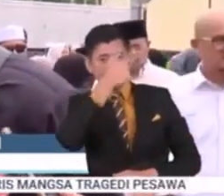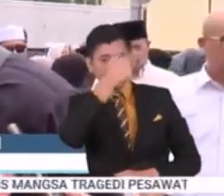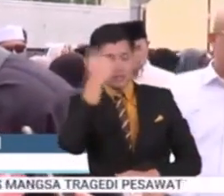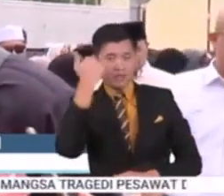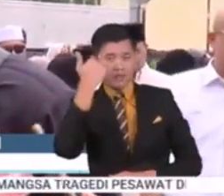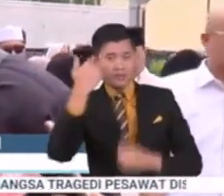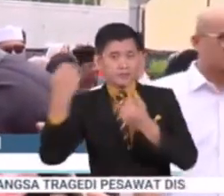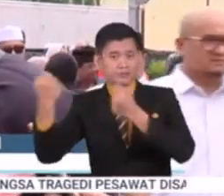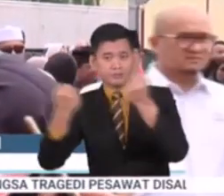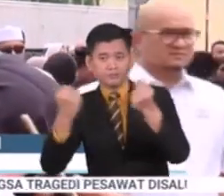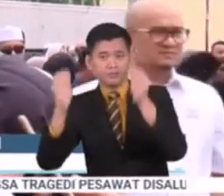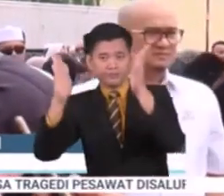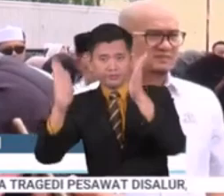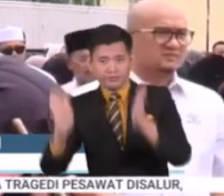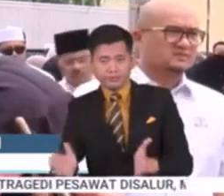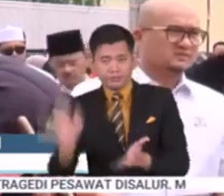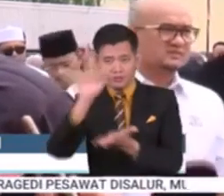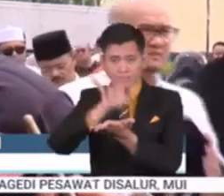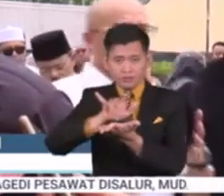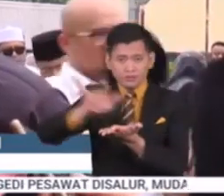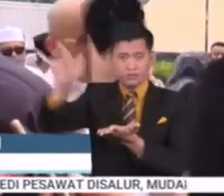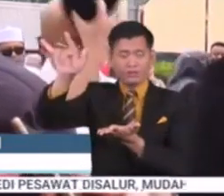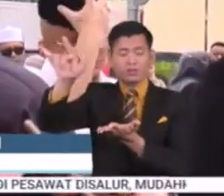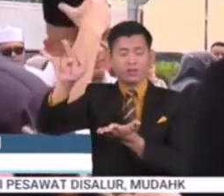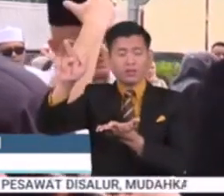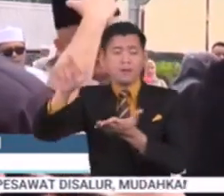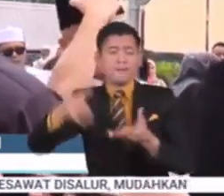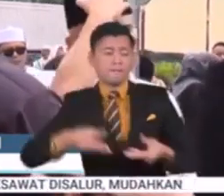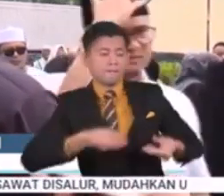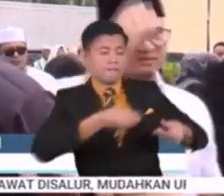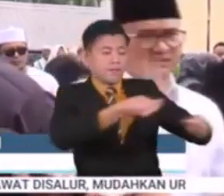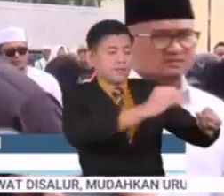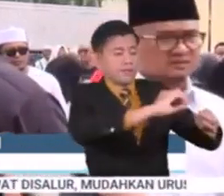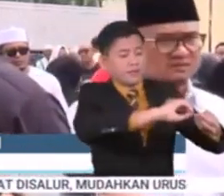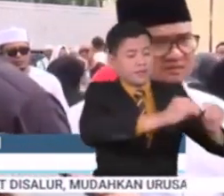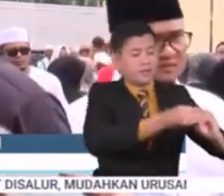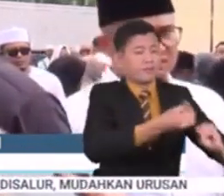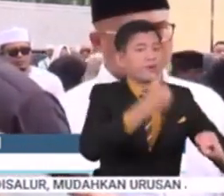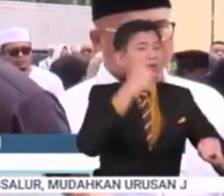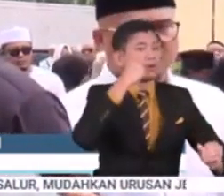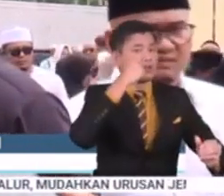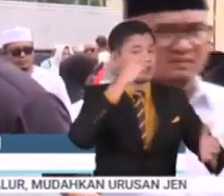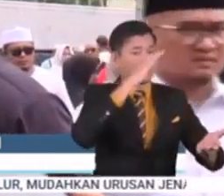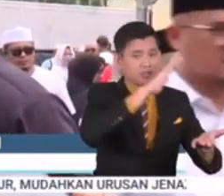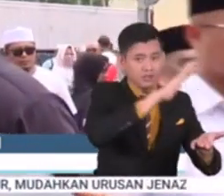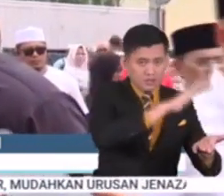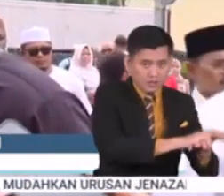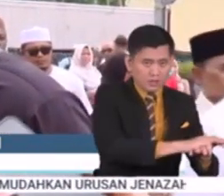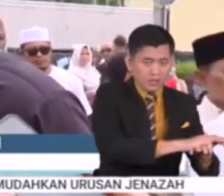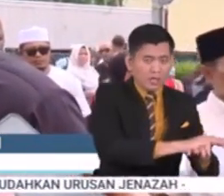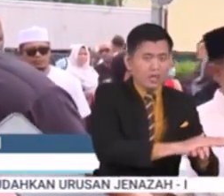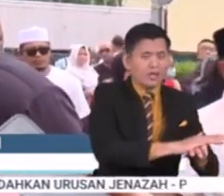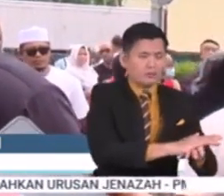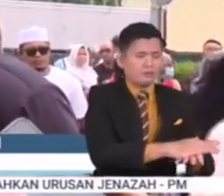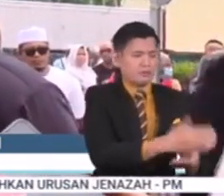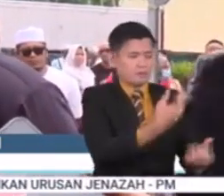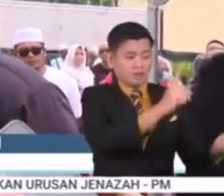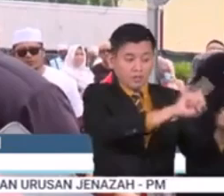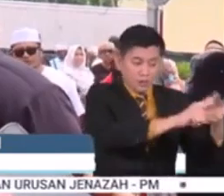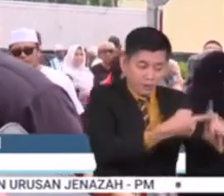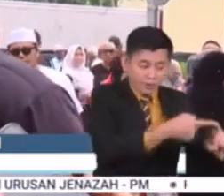telefon adik saya, adalah isteri dia. Minggu lepas, nombor telefon just anything happen. Sebab sebelum tu tak ada bagi